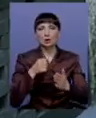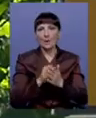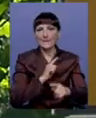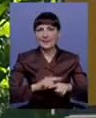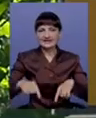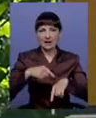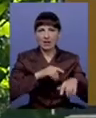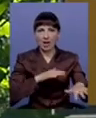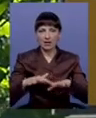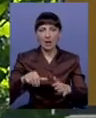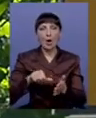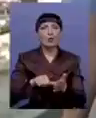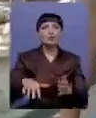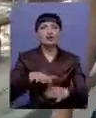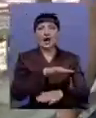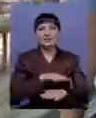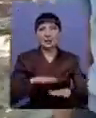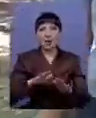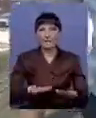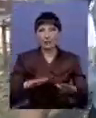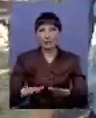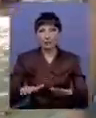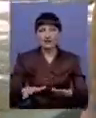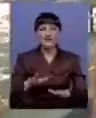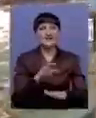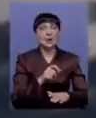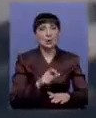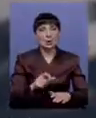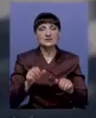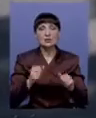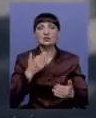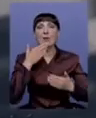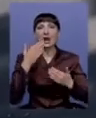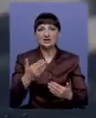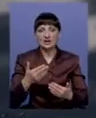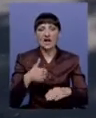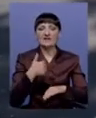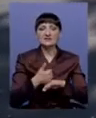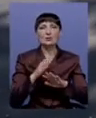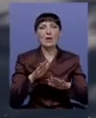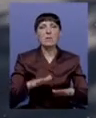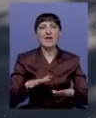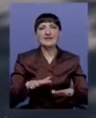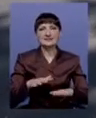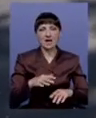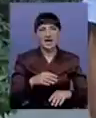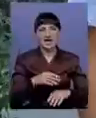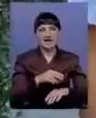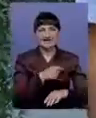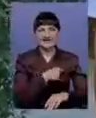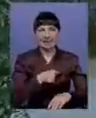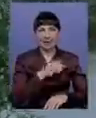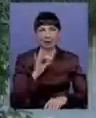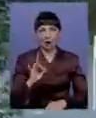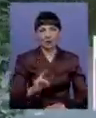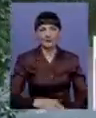реагирования установлены участковые пункты. Жители районов по всем бытовым вопросам обращаются в основном к местным инспекторам.